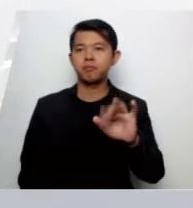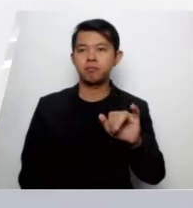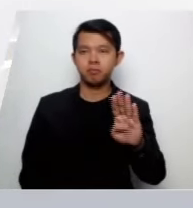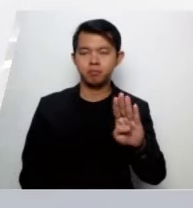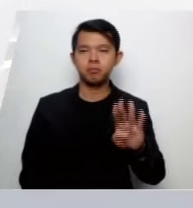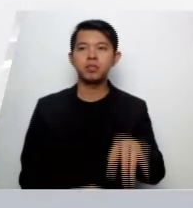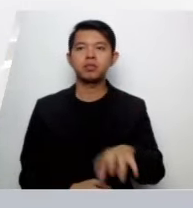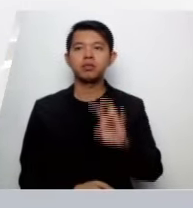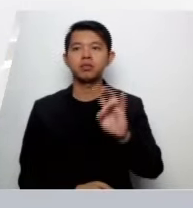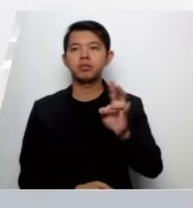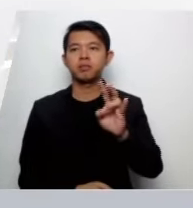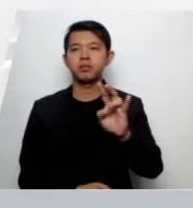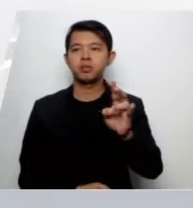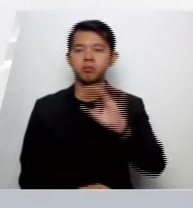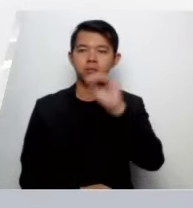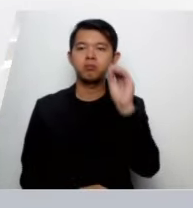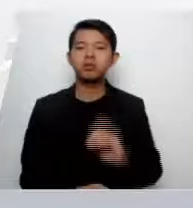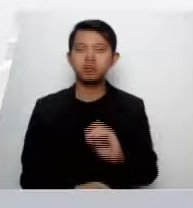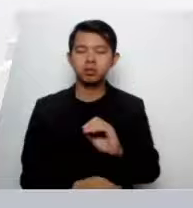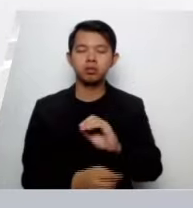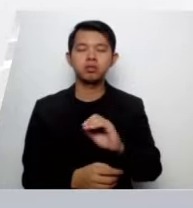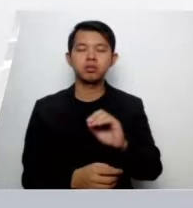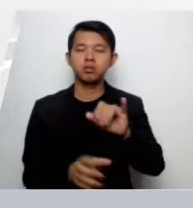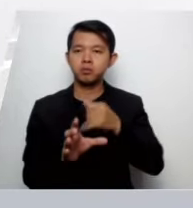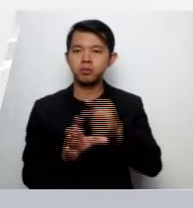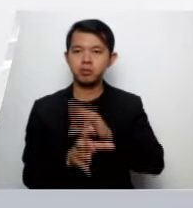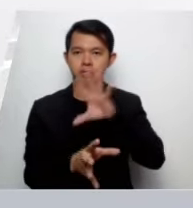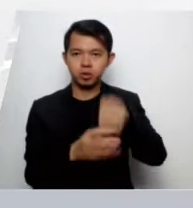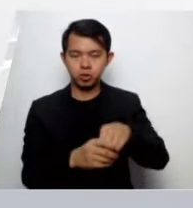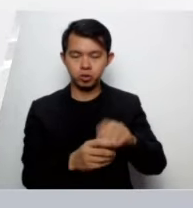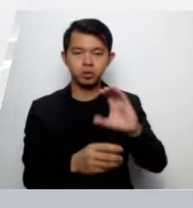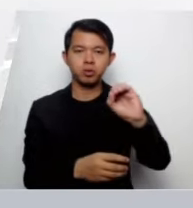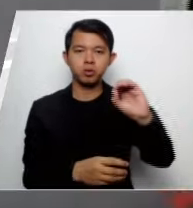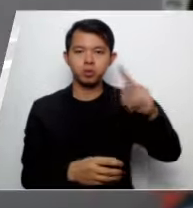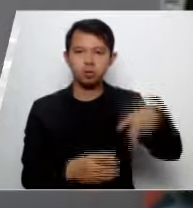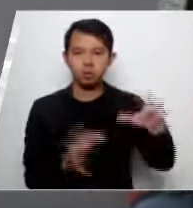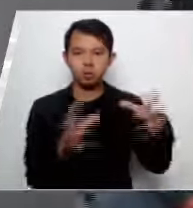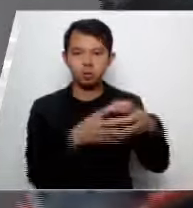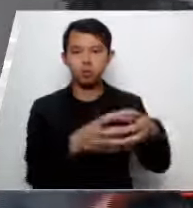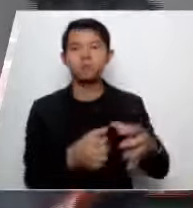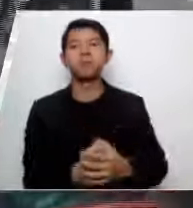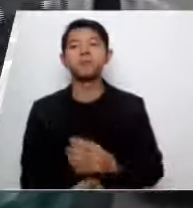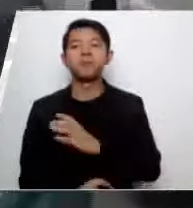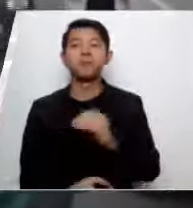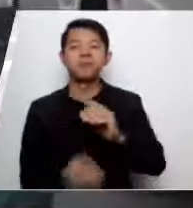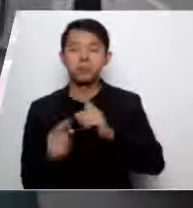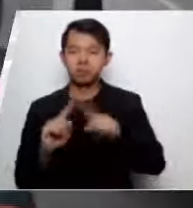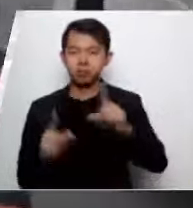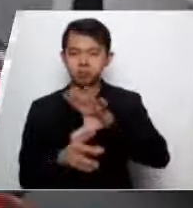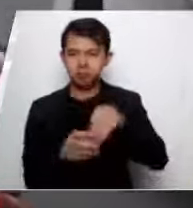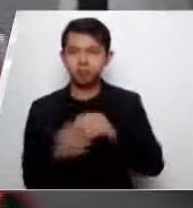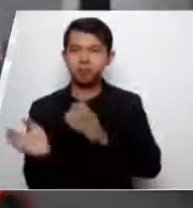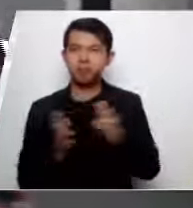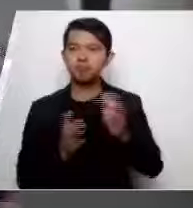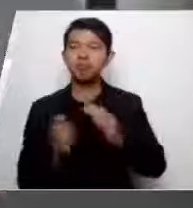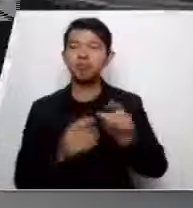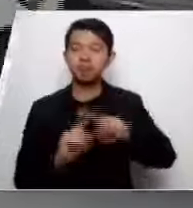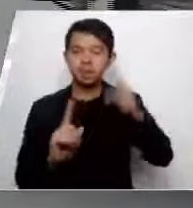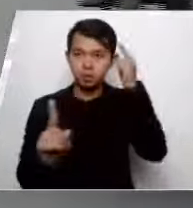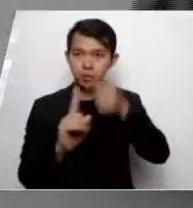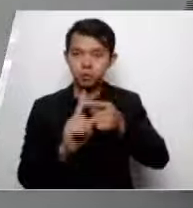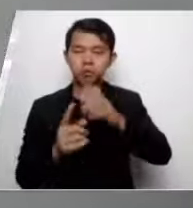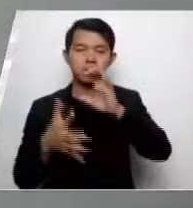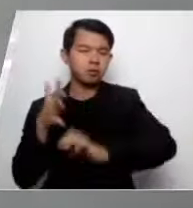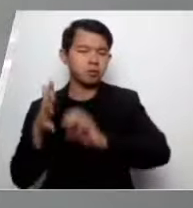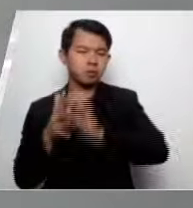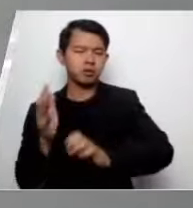ang consolidated na. Lagpas na raw yan sa target dahil bahagi talaga ng plano ng LTFRB na mabawasan sila sa kalsada.